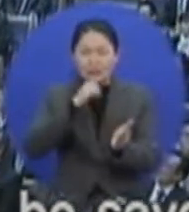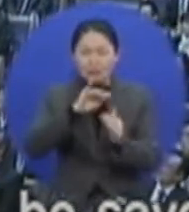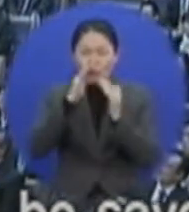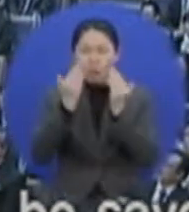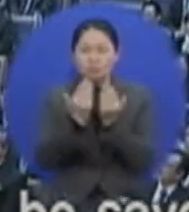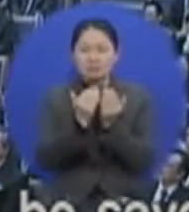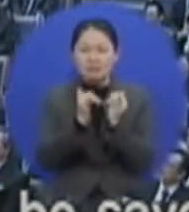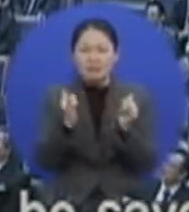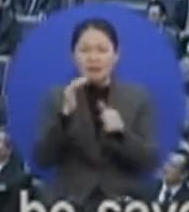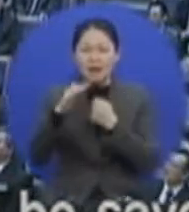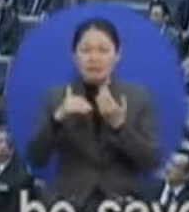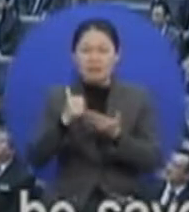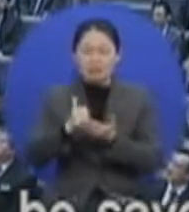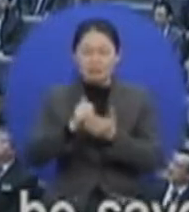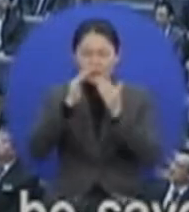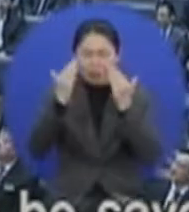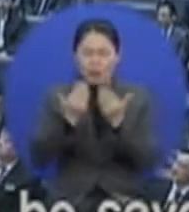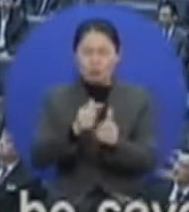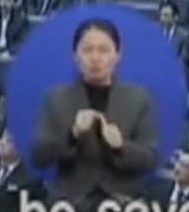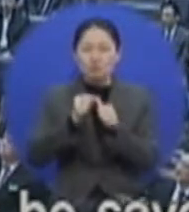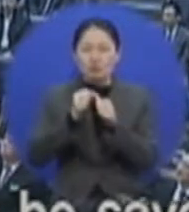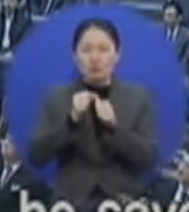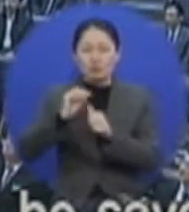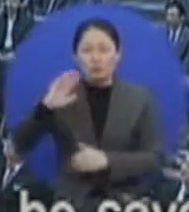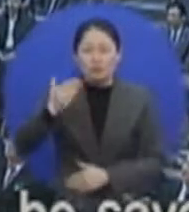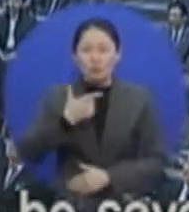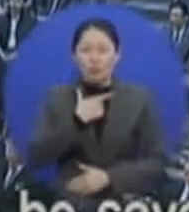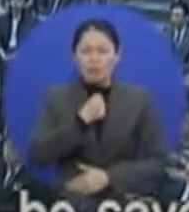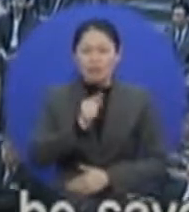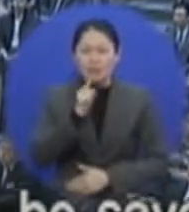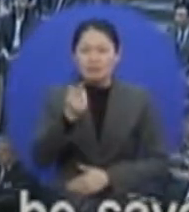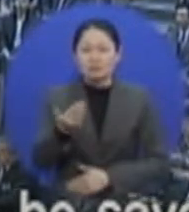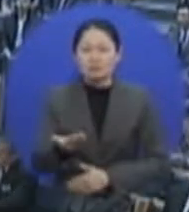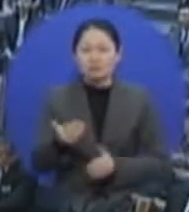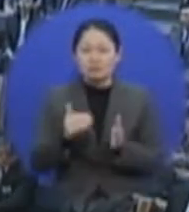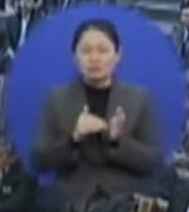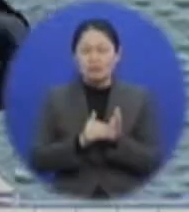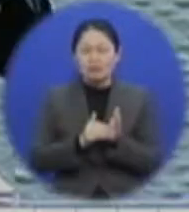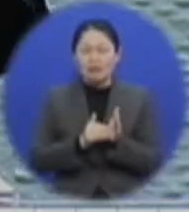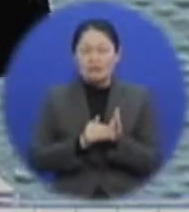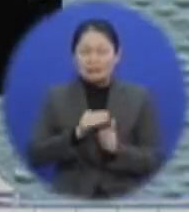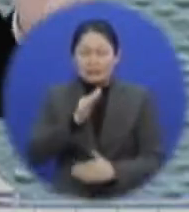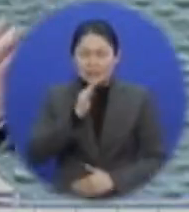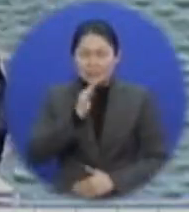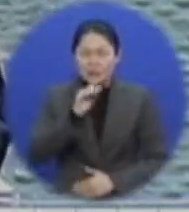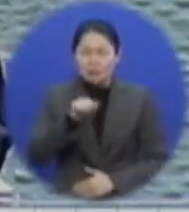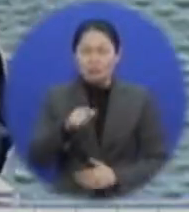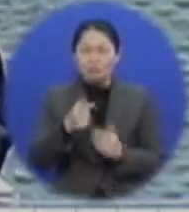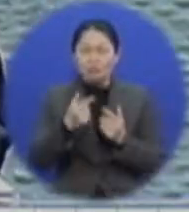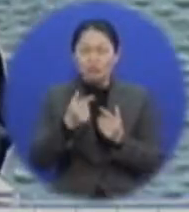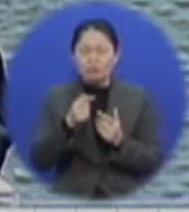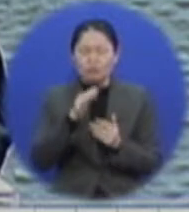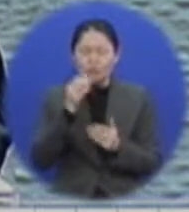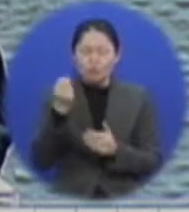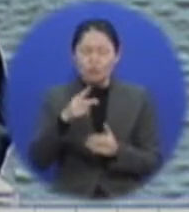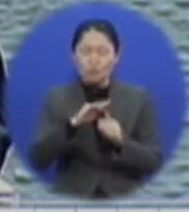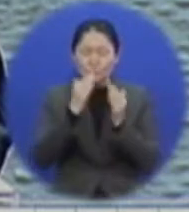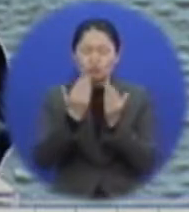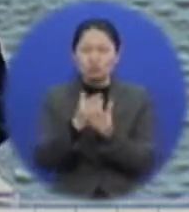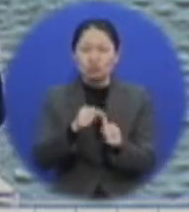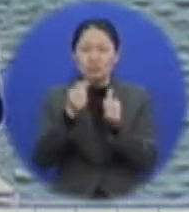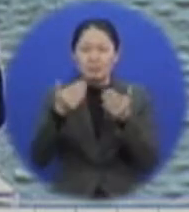하나님이 다 구원 되기를 원한다 고 말씀을 해주셨습니다 그리고 실제로 그들이 다 구원을 받았어요